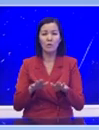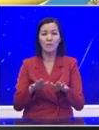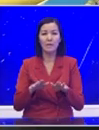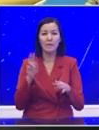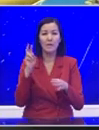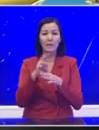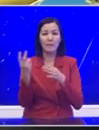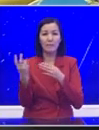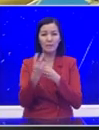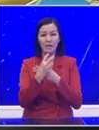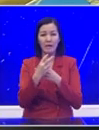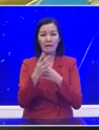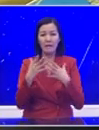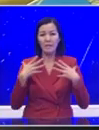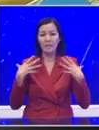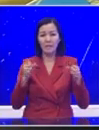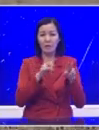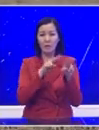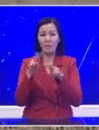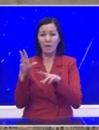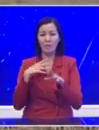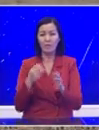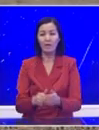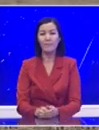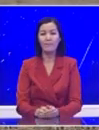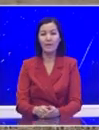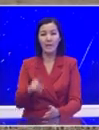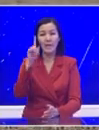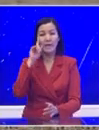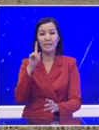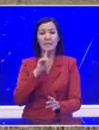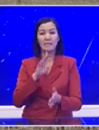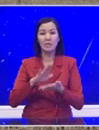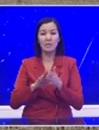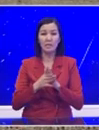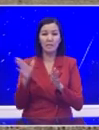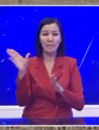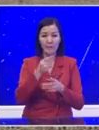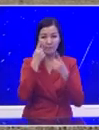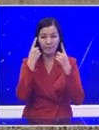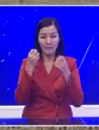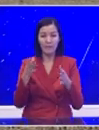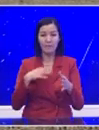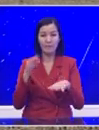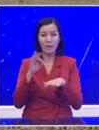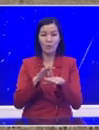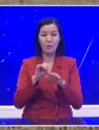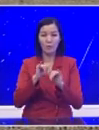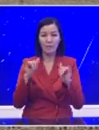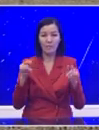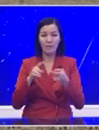кіріп шыққан халықтың денсаулығын бақылап отыр. Елдегі ахуалдың жайы баршаға белгілі. Дәл осындай індет тараған